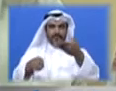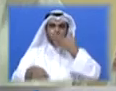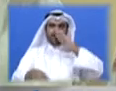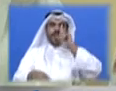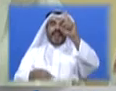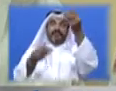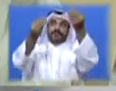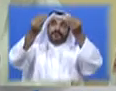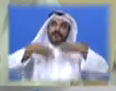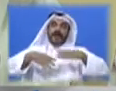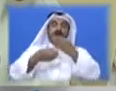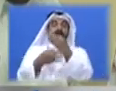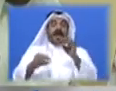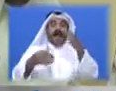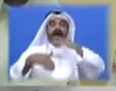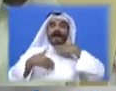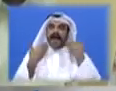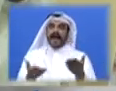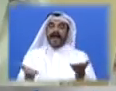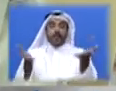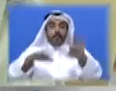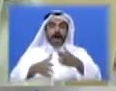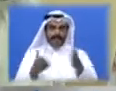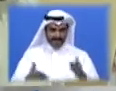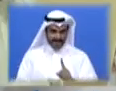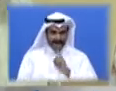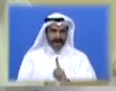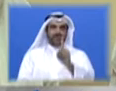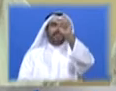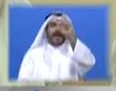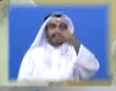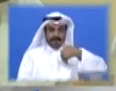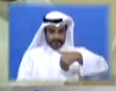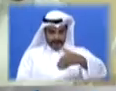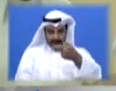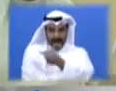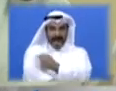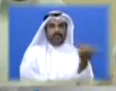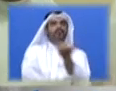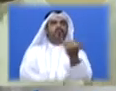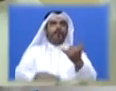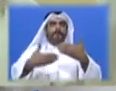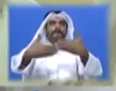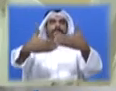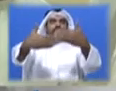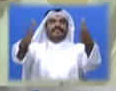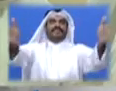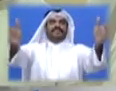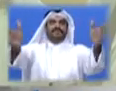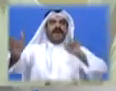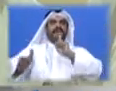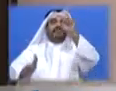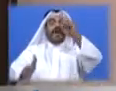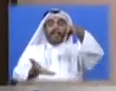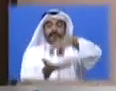لله الله منعم عليه بخيرات كثيرة وأمور كثيرة. نتأمل إن شاء الله أن يكون المجال الطبي وهو المهم في الحياة في الكويت في المراتب